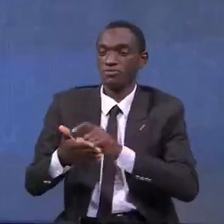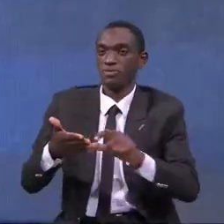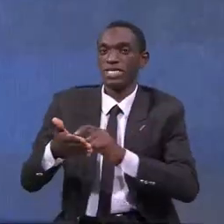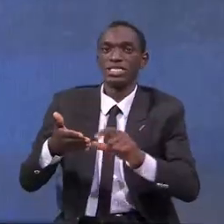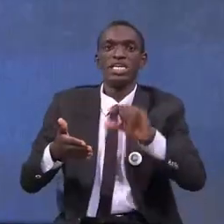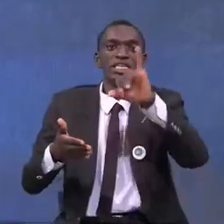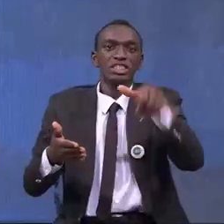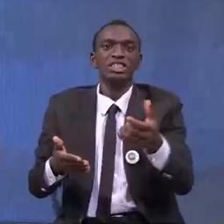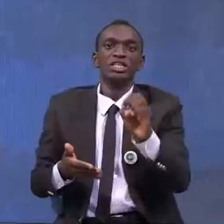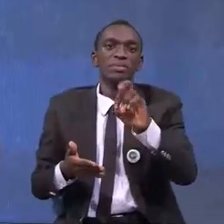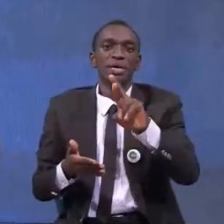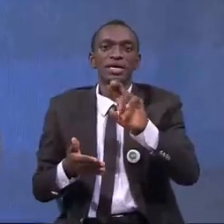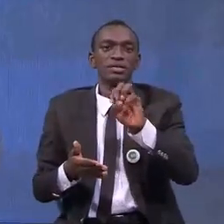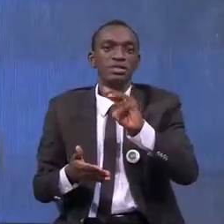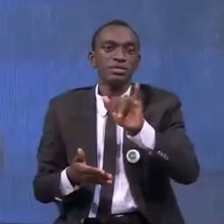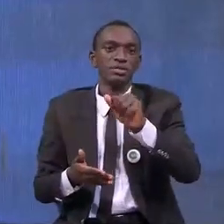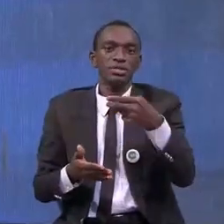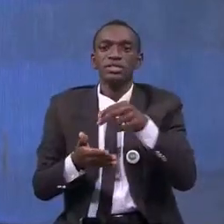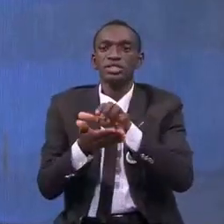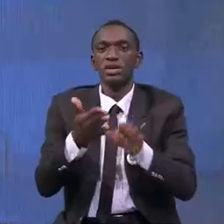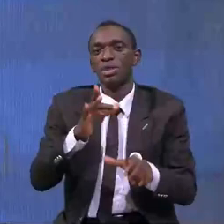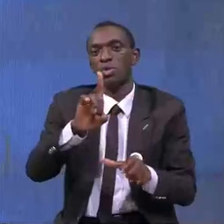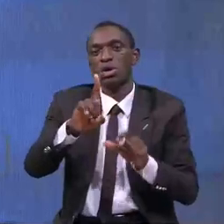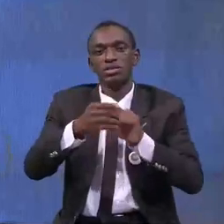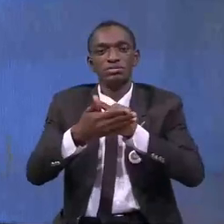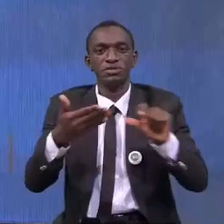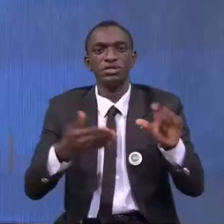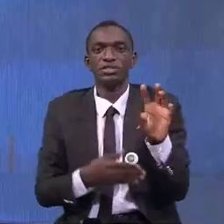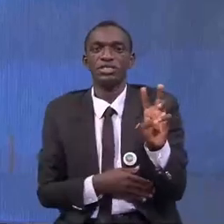jésusch nous allons à Jérémie chapitre 1